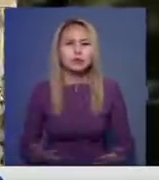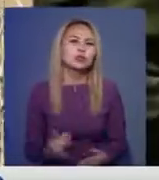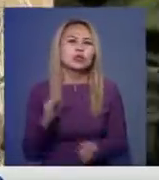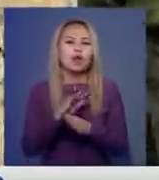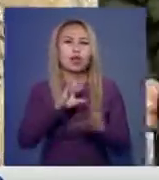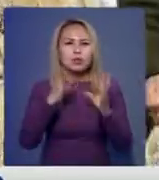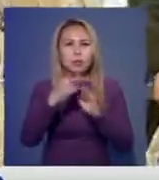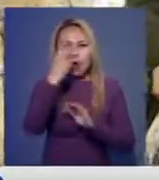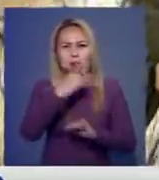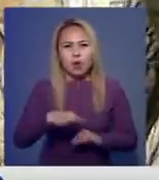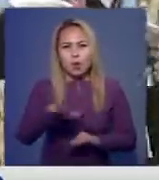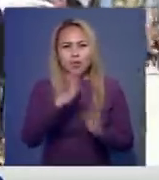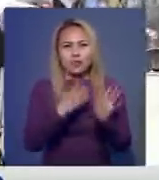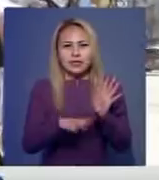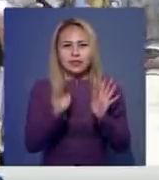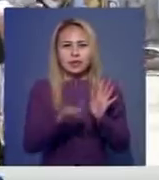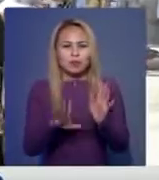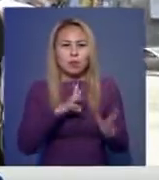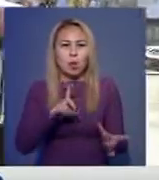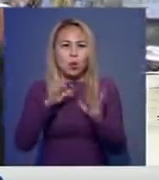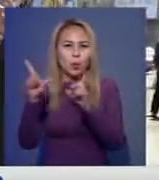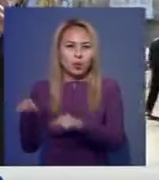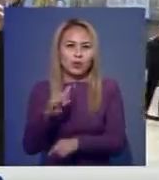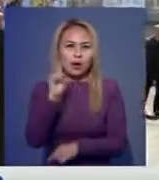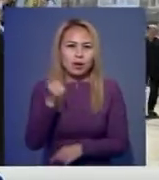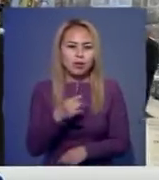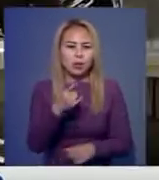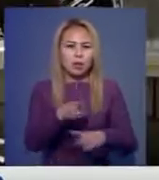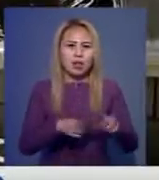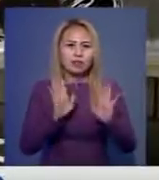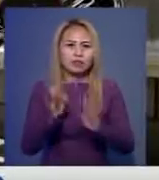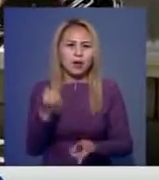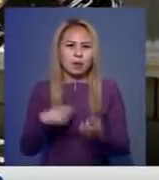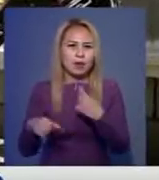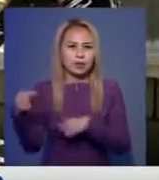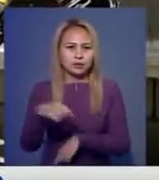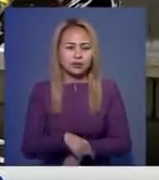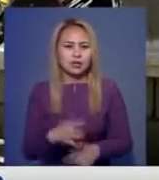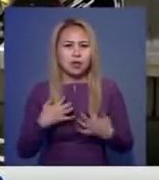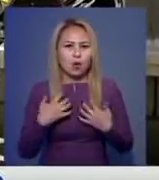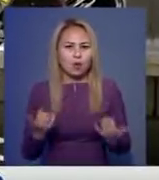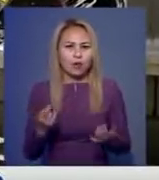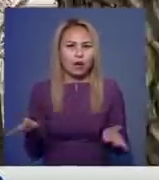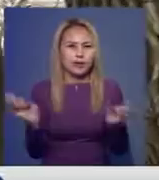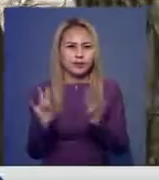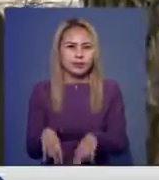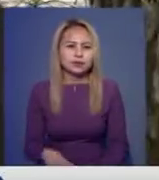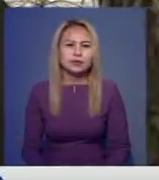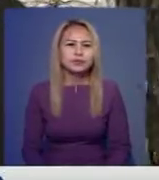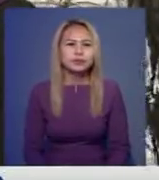Ақмола облысынан сұм соғысқа 90 мыңға жуық адам аттанса, олардың жарысына жуығына елге аман есен оралған. Дамир